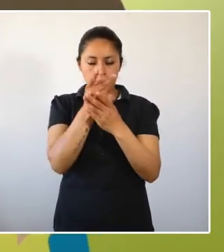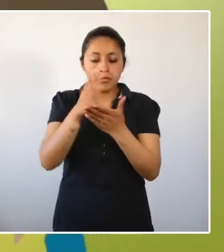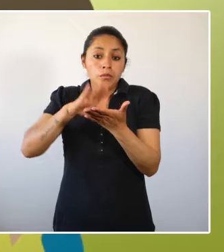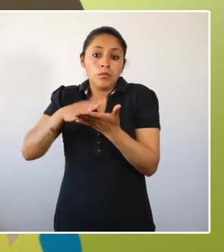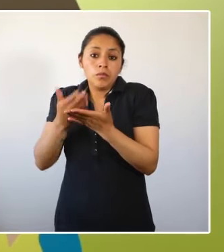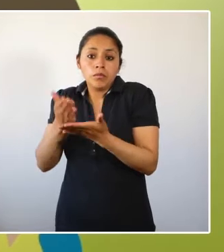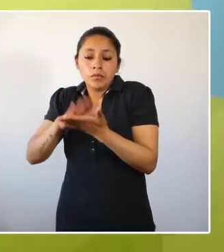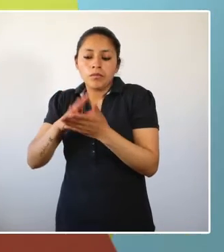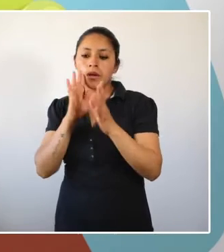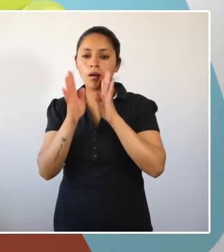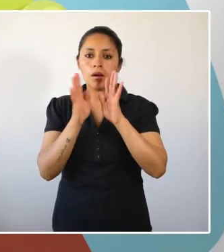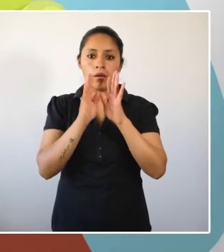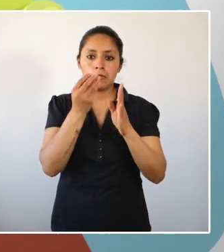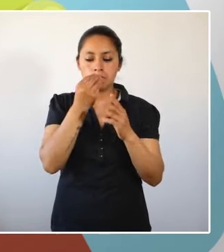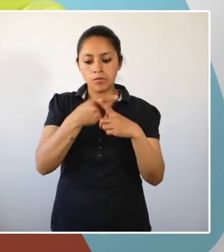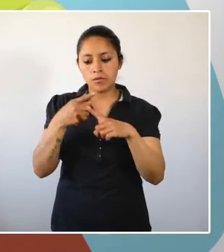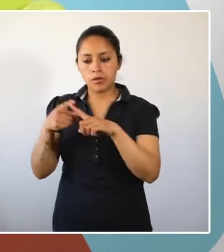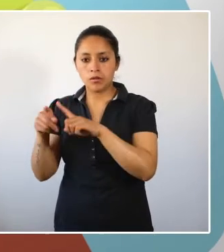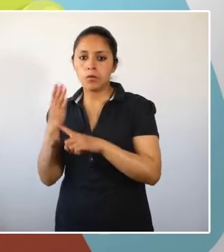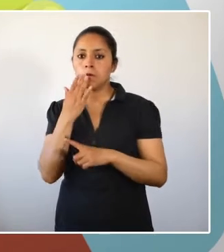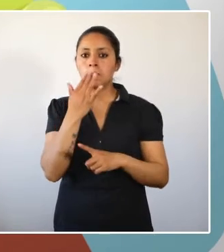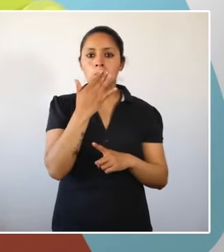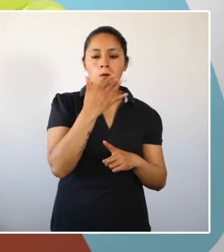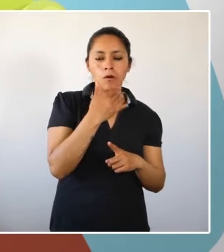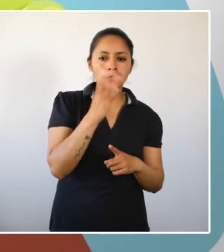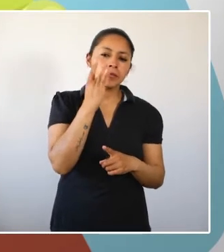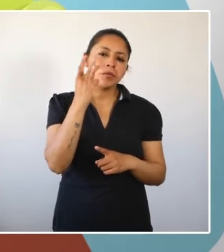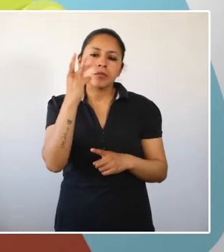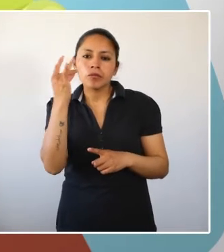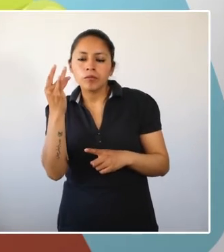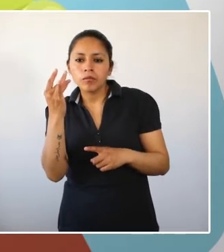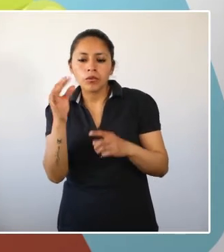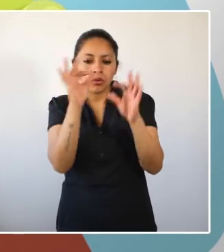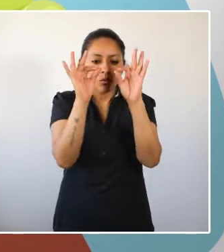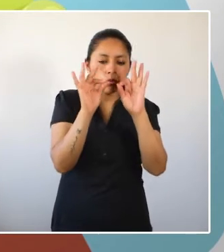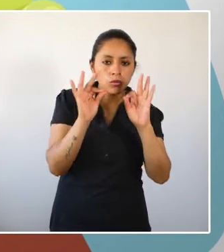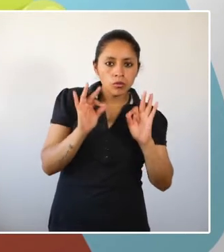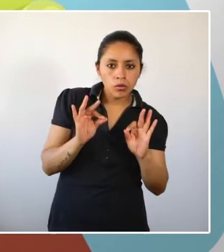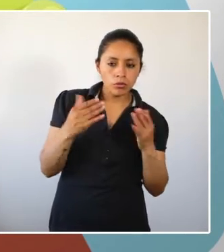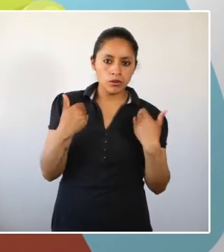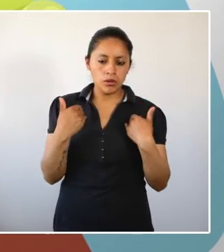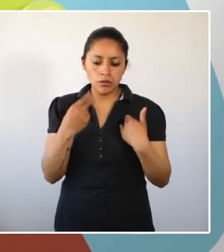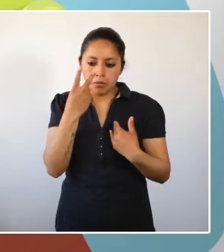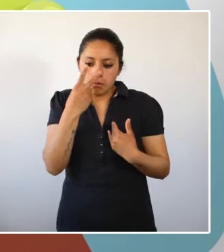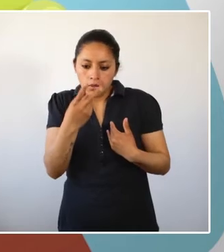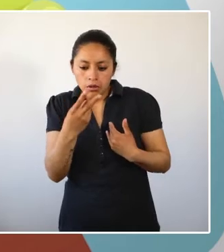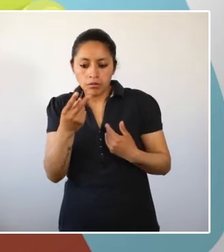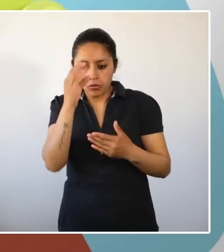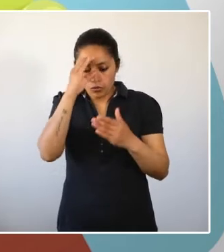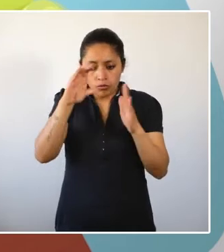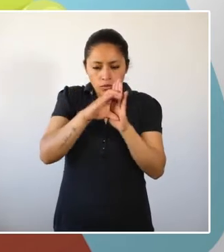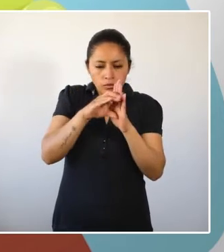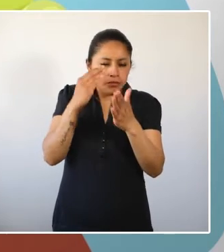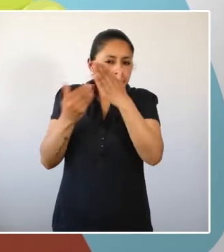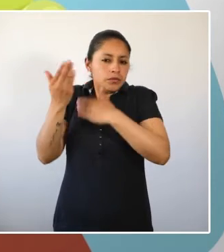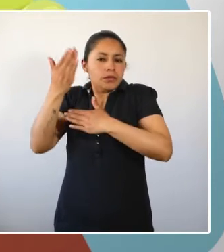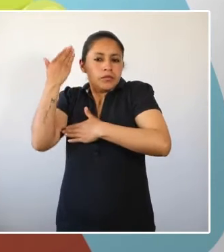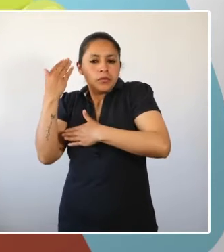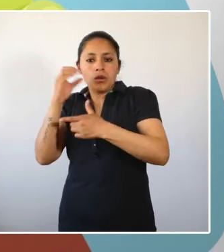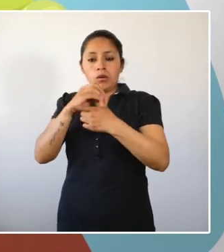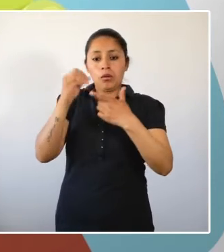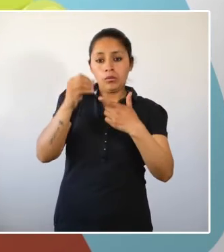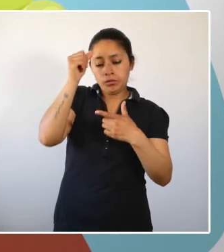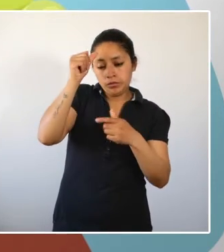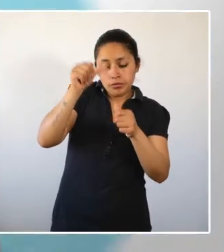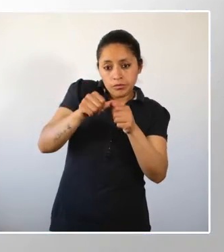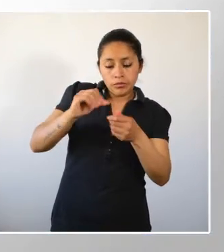Ima inata koraman sachaman kawana. Wa ikushaswa mikunamanta parlana. Ima inajus miuskinin. Ima inalimpi wanju